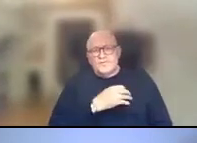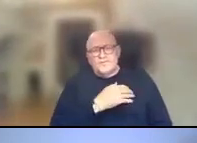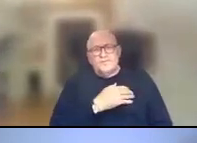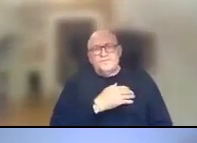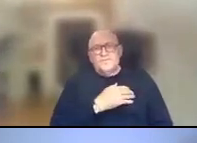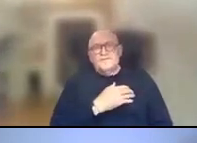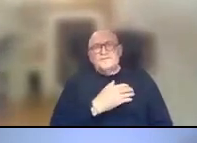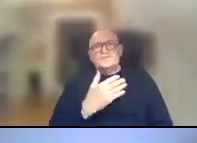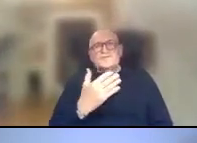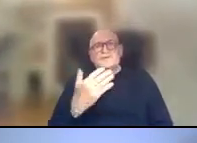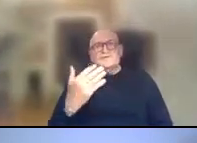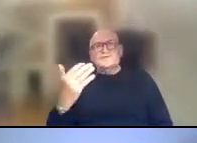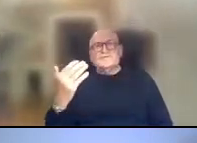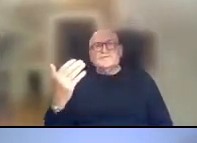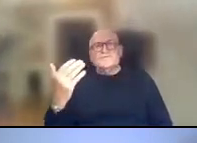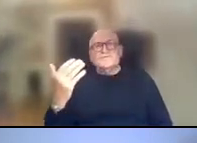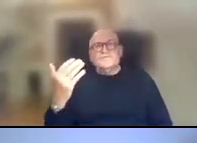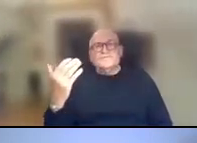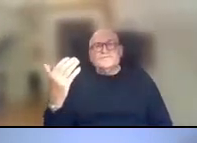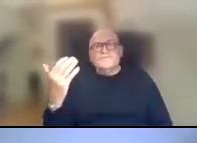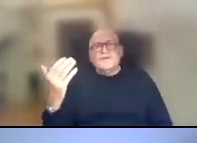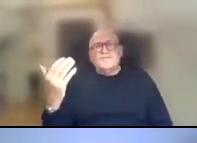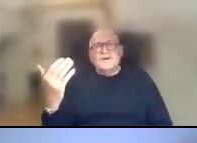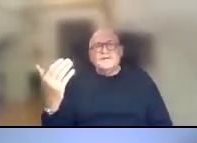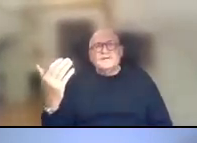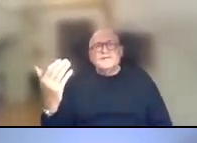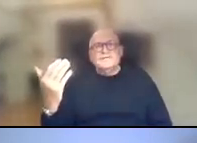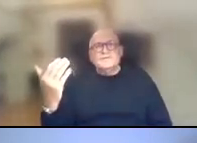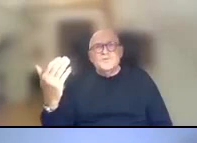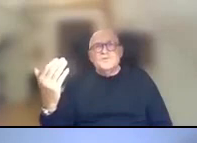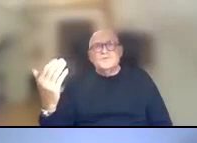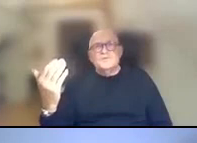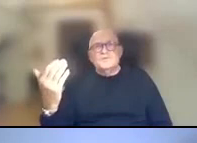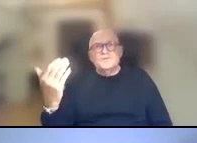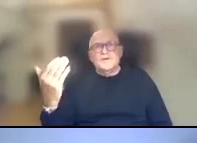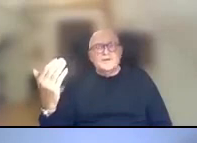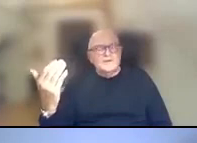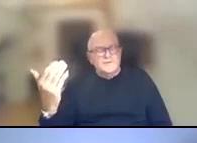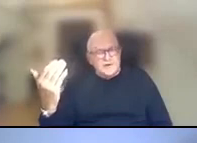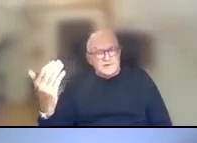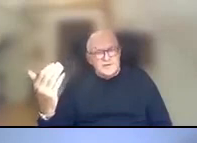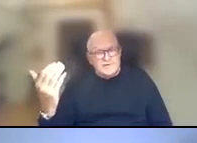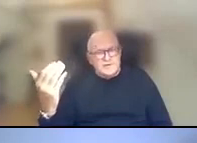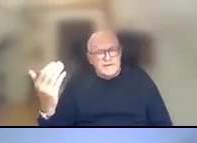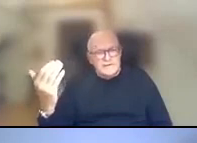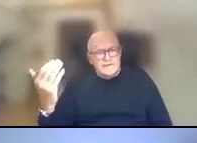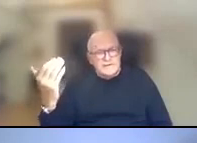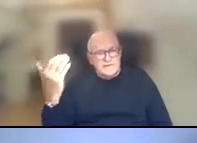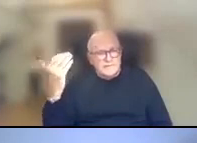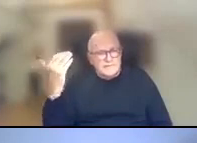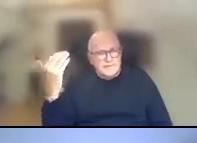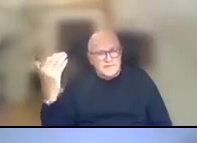Und es ist so, dass der Fall Nils Wögel, der Ihnen wahrscheinlich